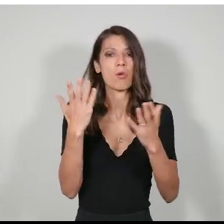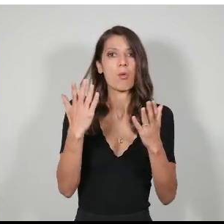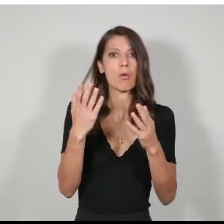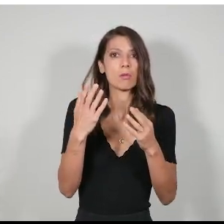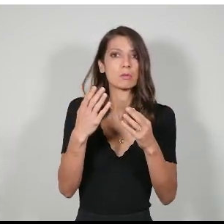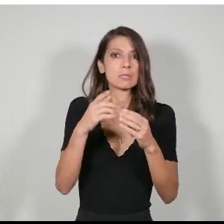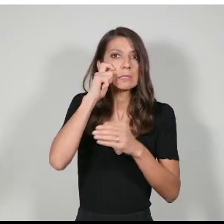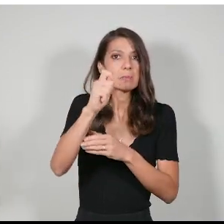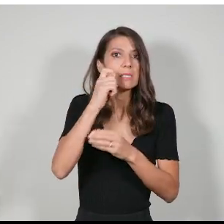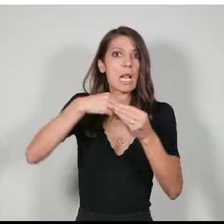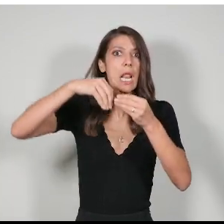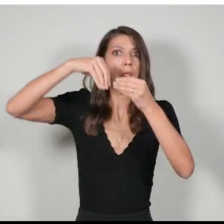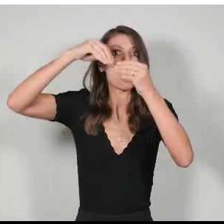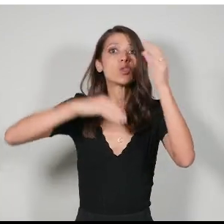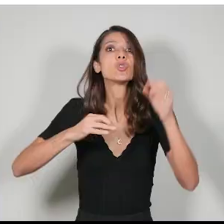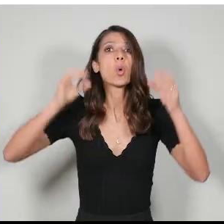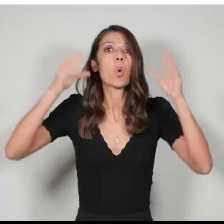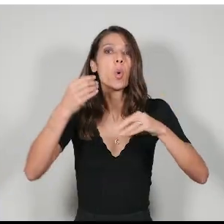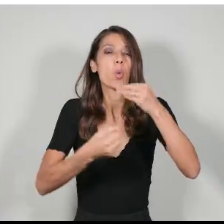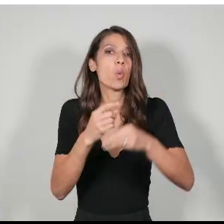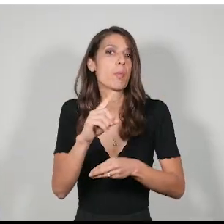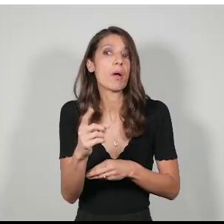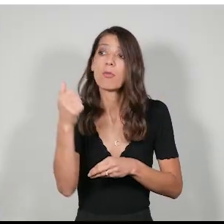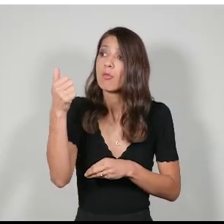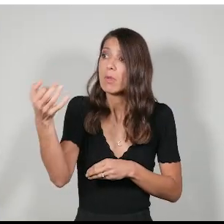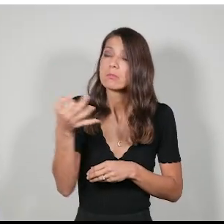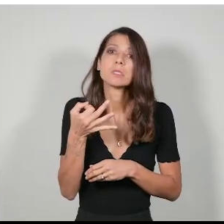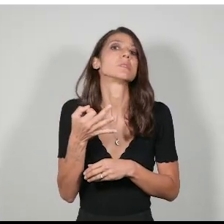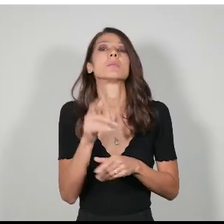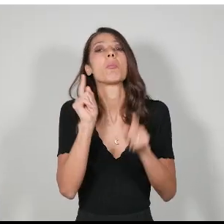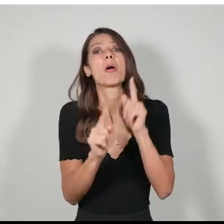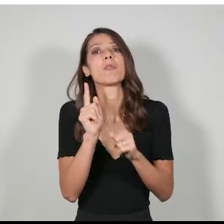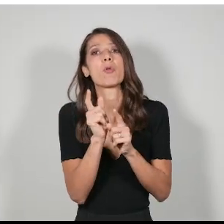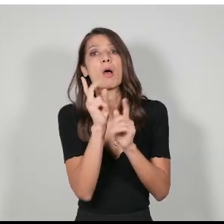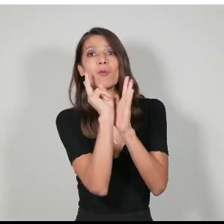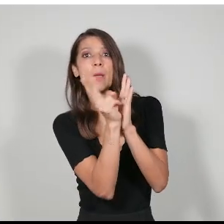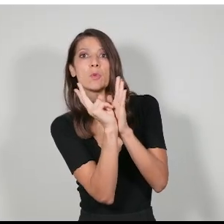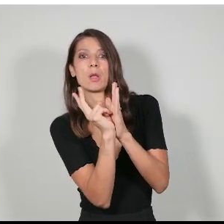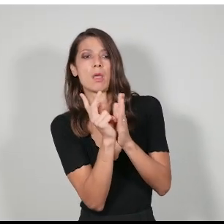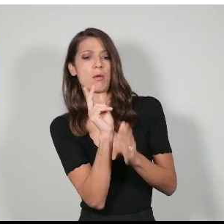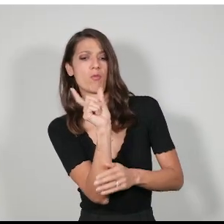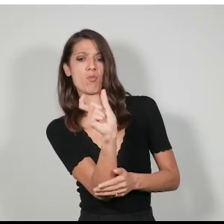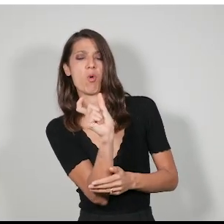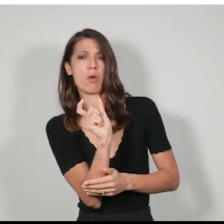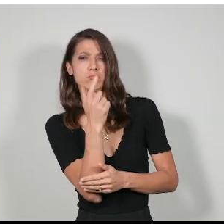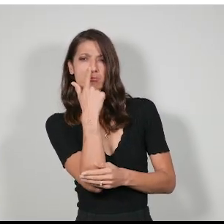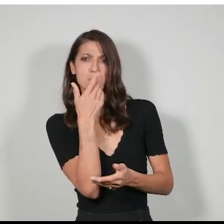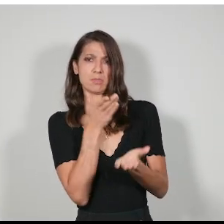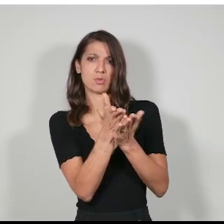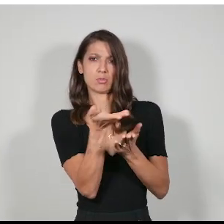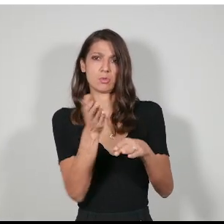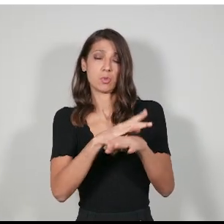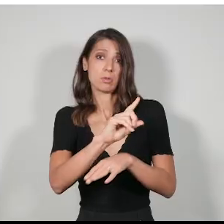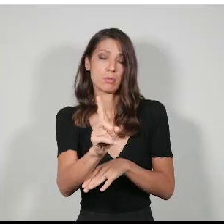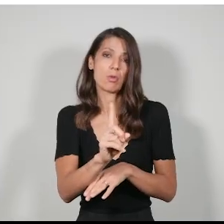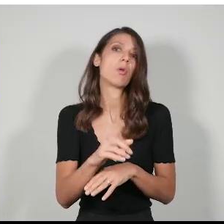de référentiel de compétences. Vous dites même, vous le dites vous-même, la terminologie peut être trompeuse. Oui. Oui. Est-ce que c'est une approche déclinable